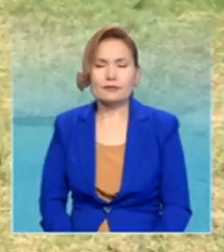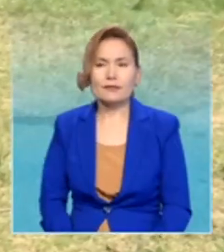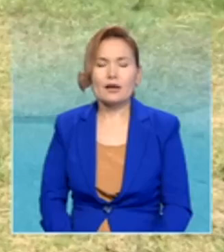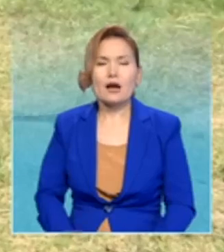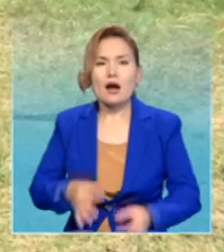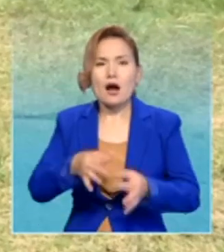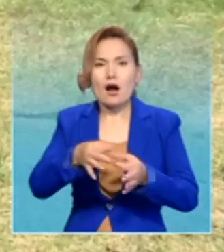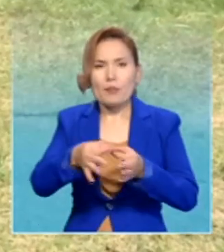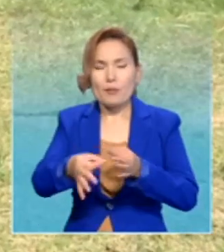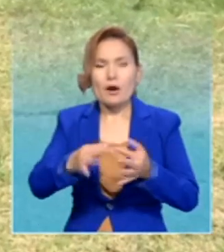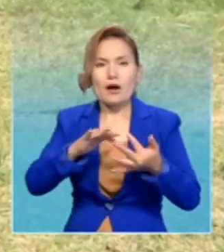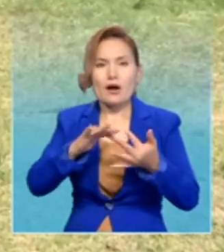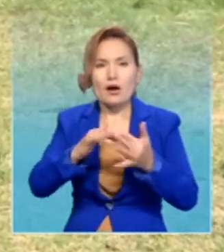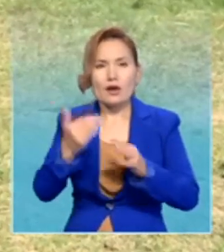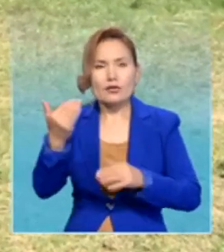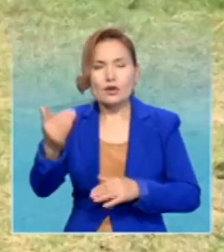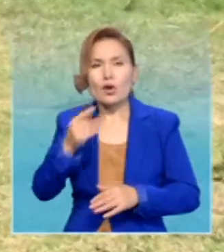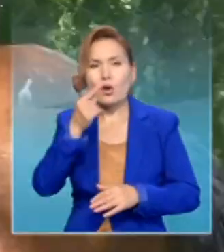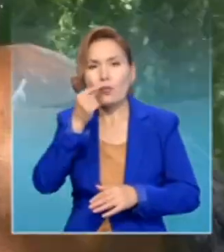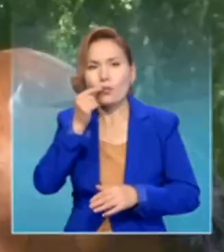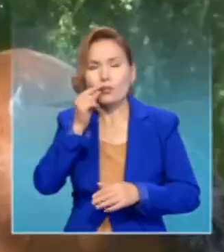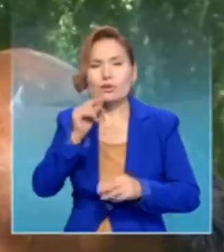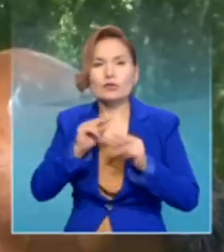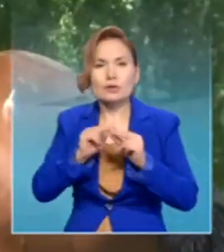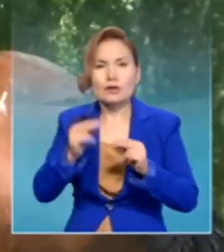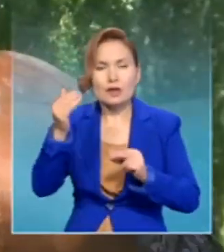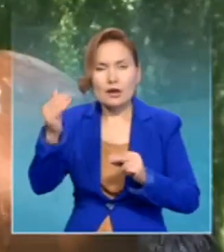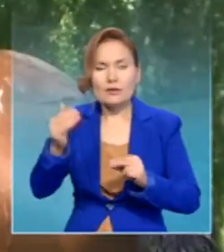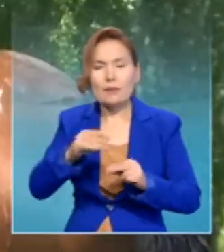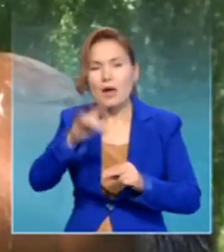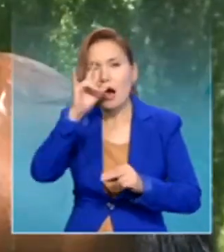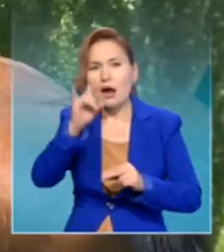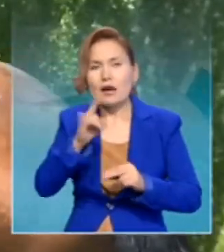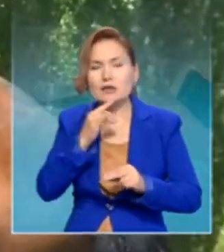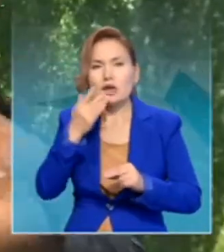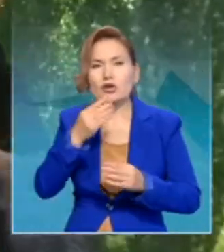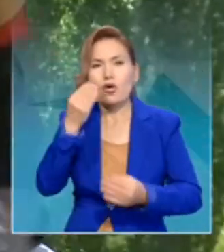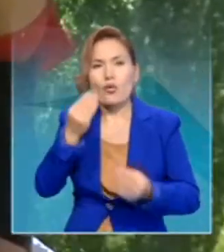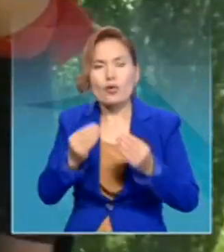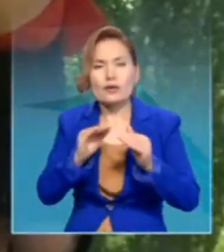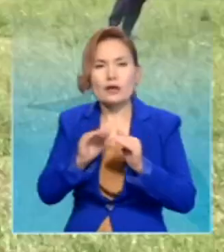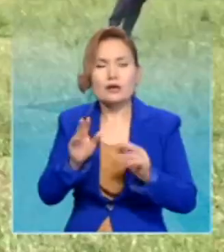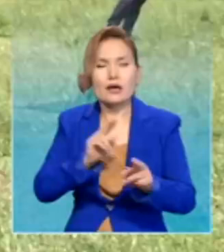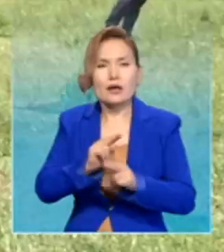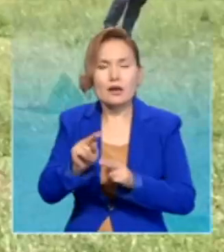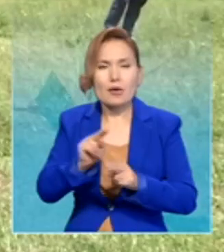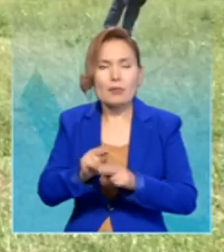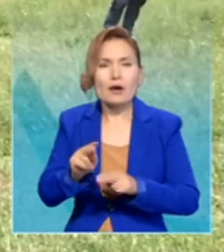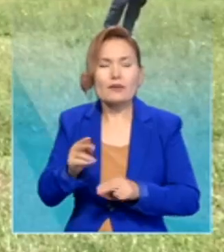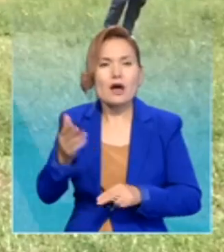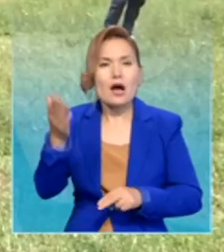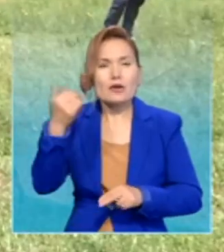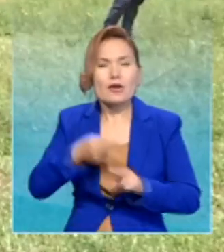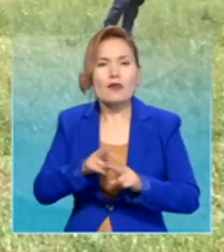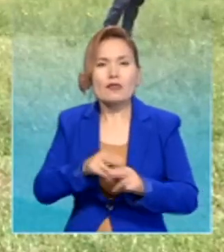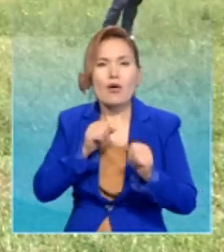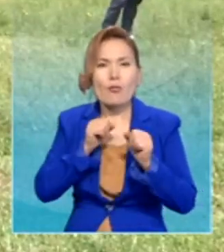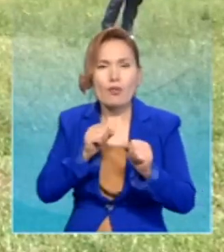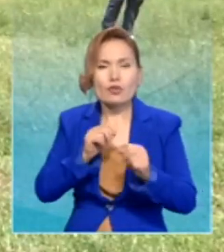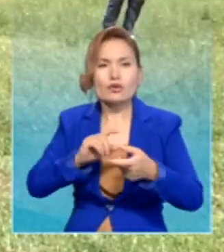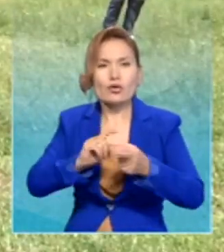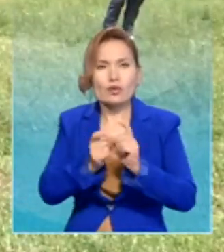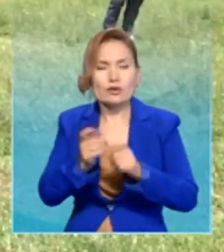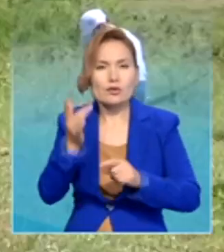Қаратөбе алында тұратын Жұбаныш Көлбай қазақтың ұлттық ойына аударыспақпен 2 жылдан бері айналысады. Жасөспірім бұған дейін бокс пен күреске